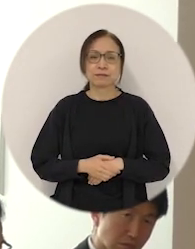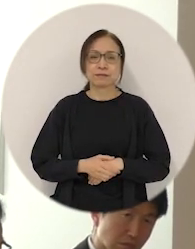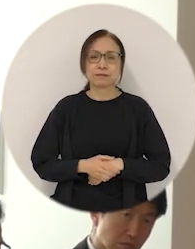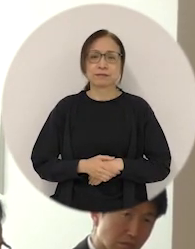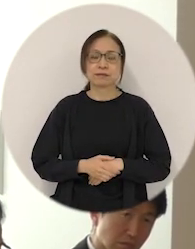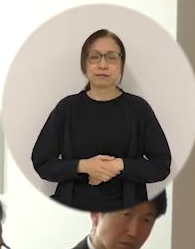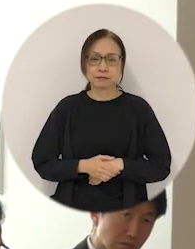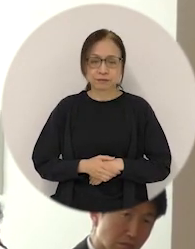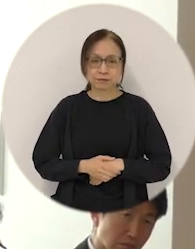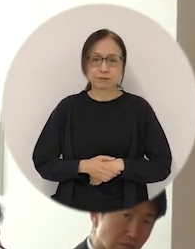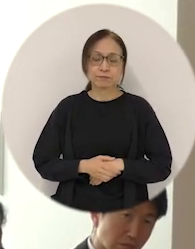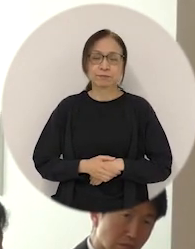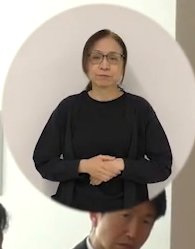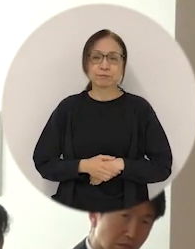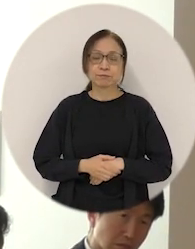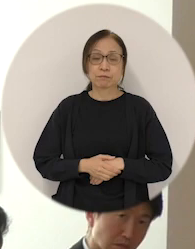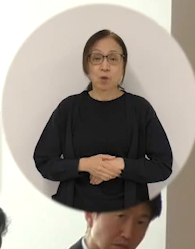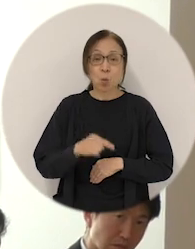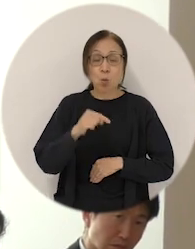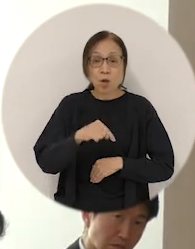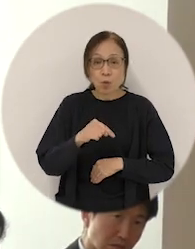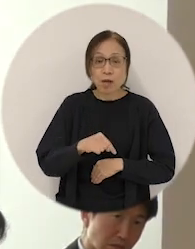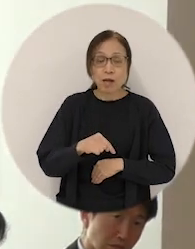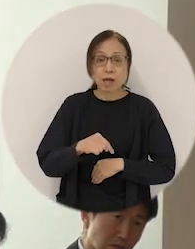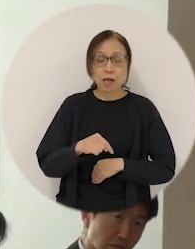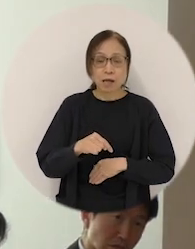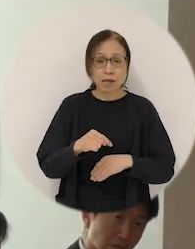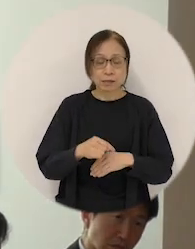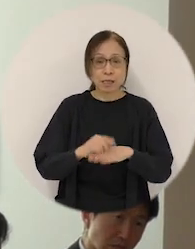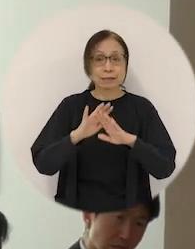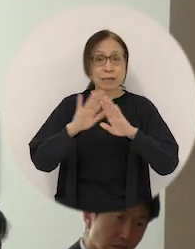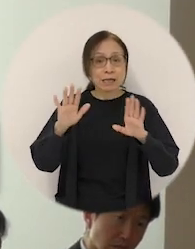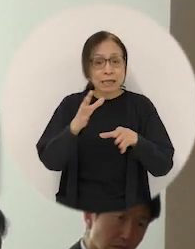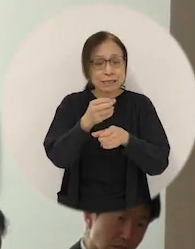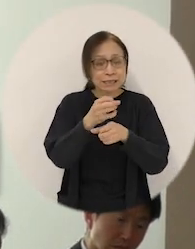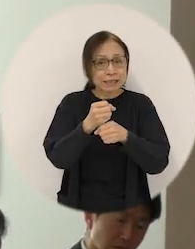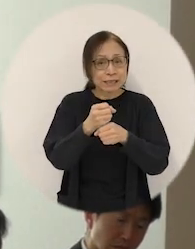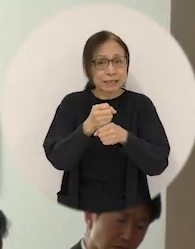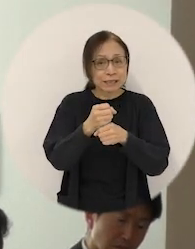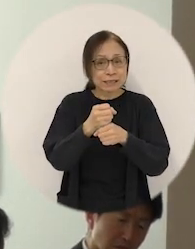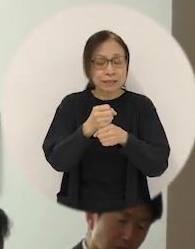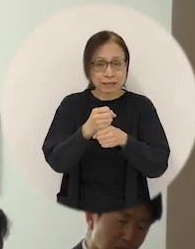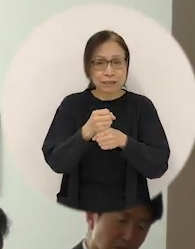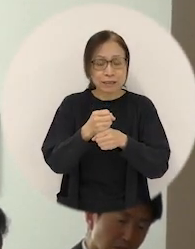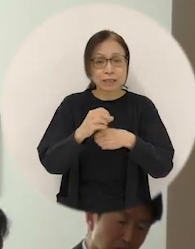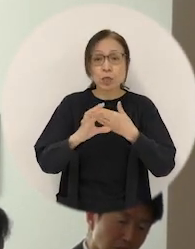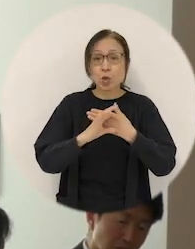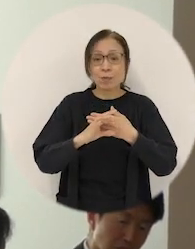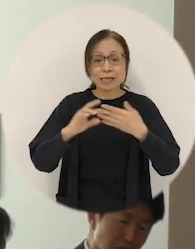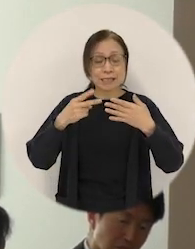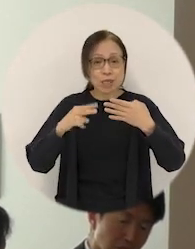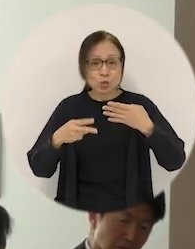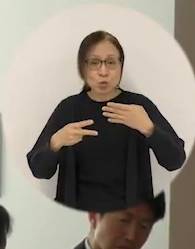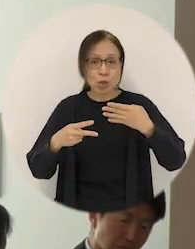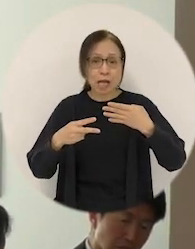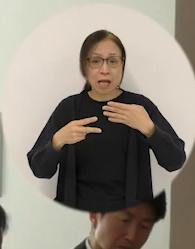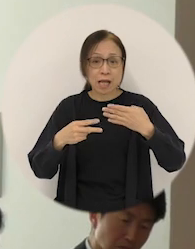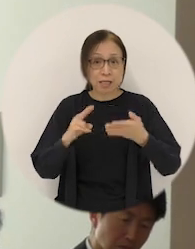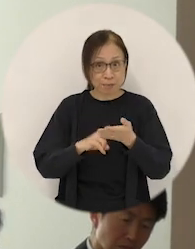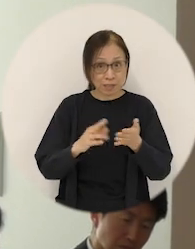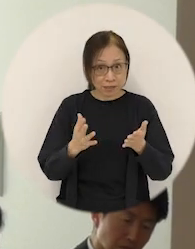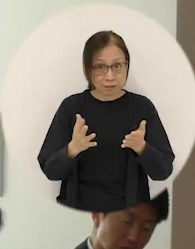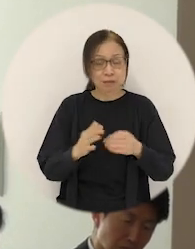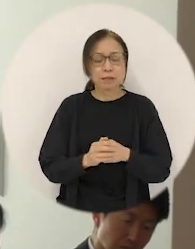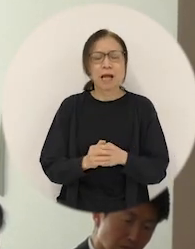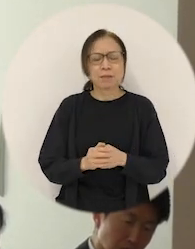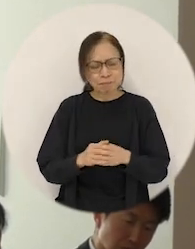すいません、こちらについては開催時期は例えば季節とかはまだ決まってはいないんですね。 申し訳ございません。詳